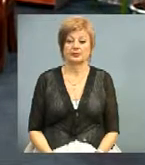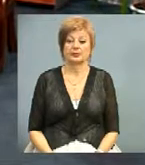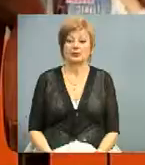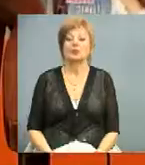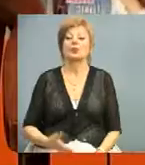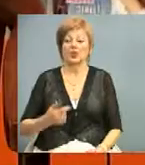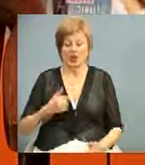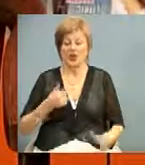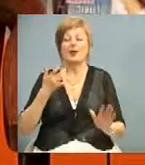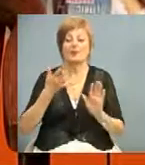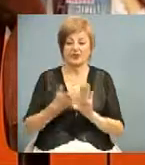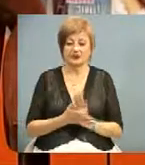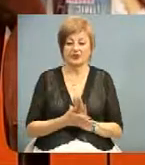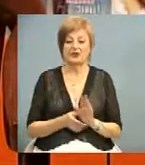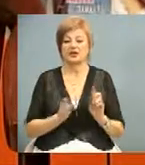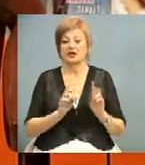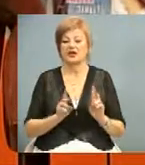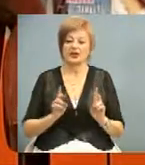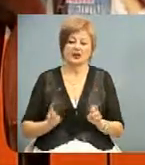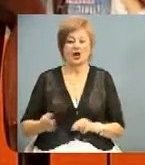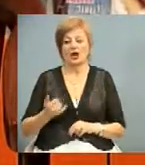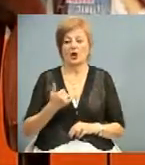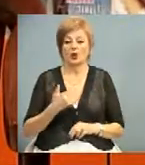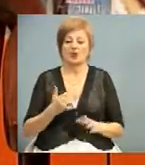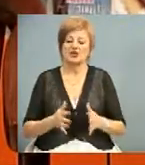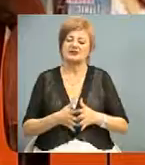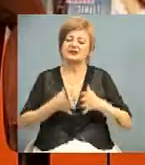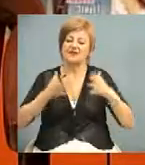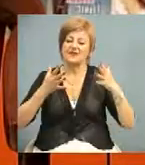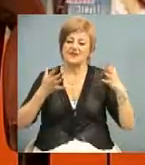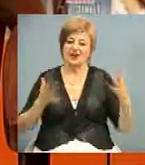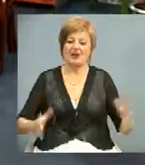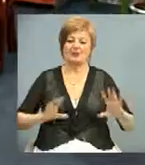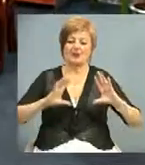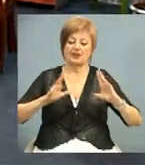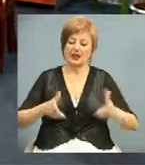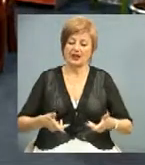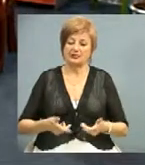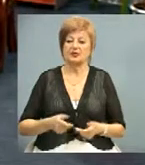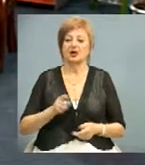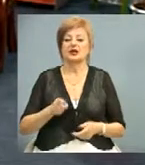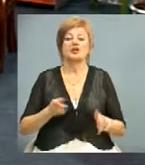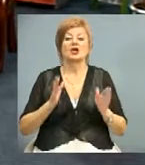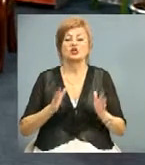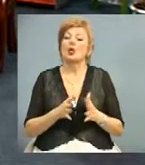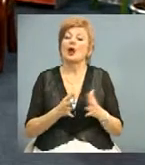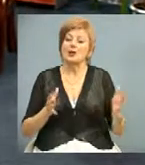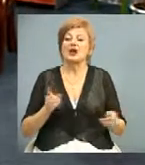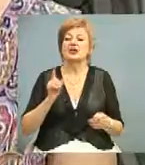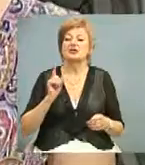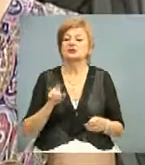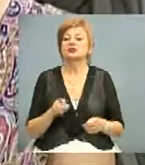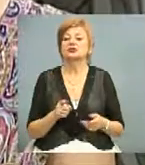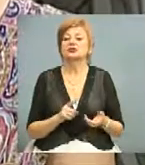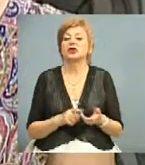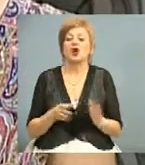Я зрозуміла, яка ж у нас велика планета. І вона не тільки велика, а ще й чудова. Скільки